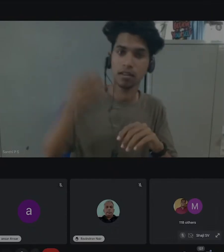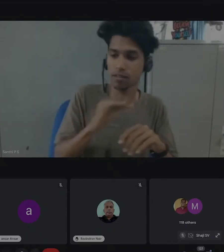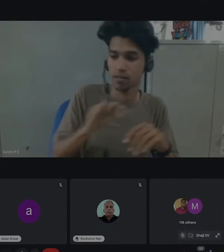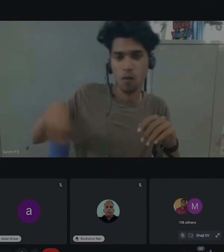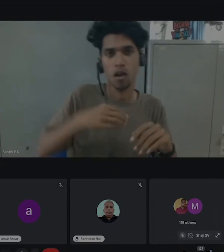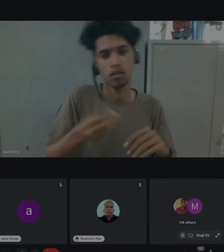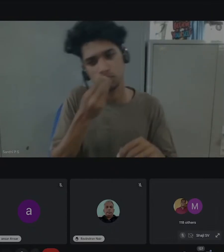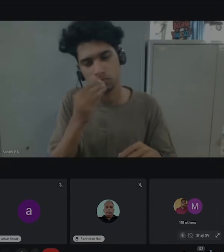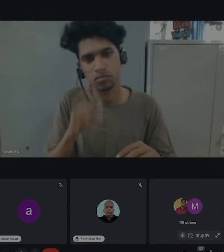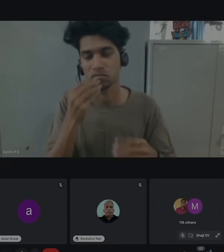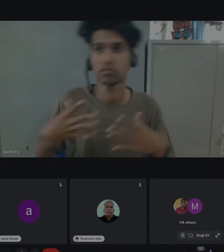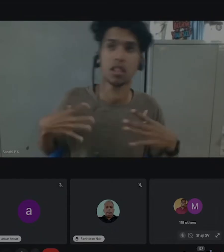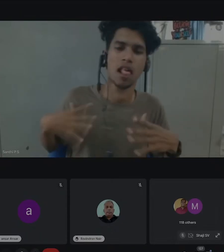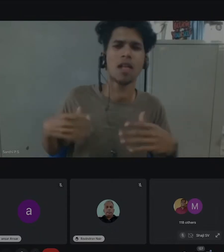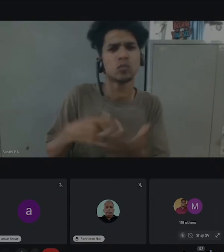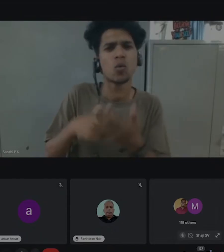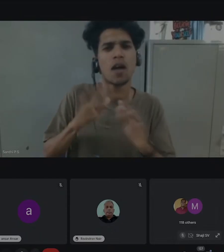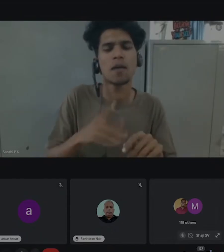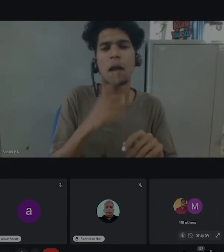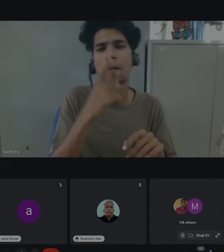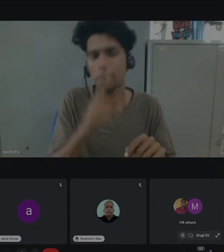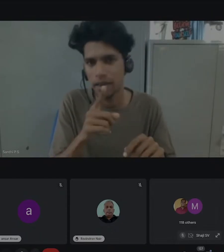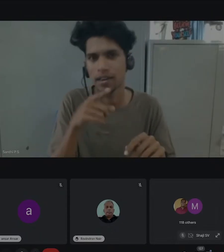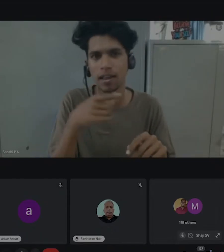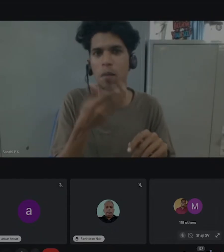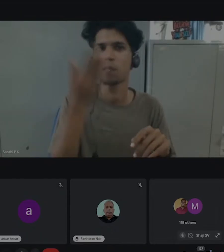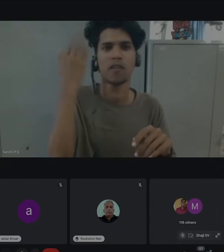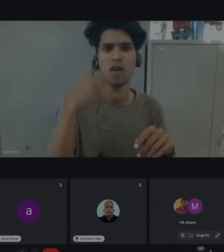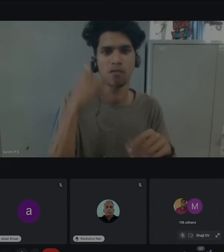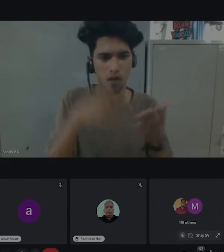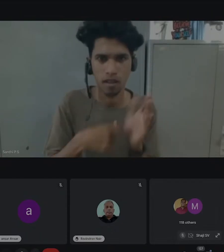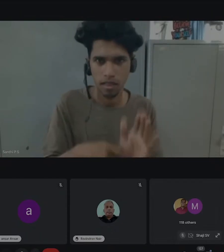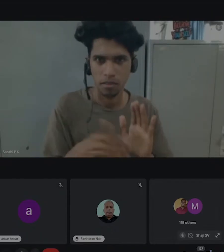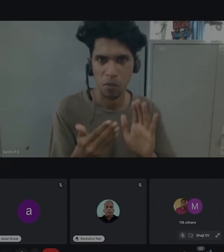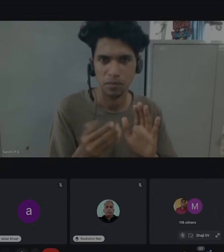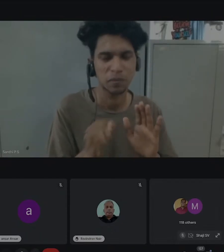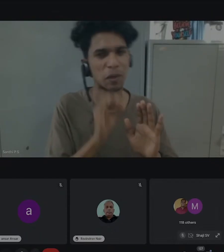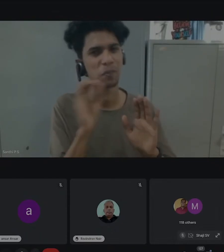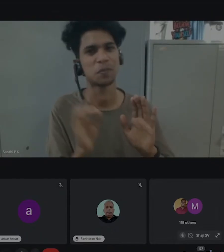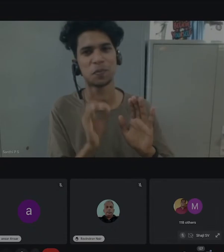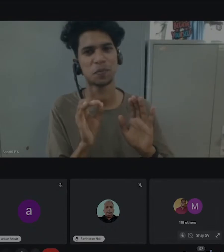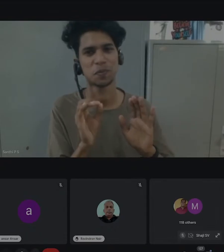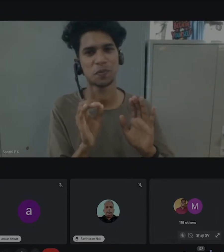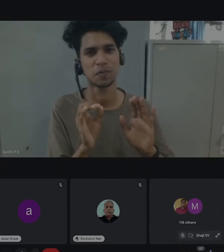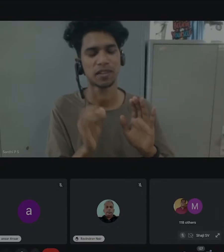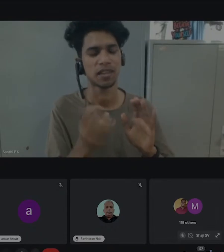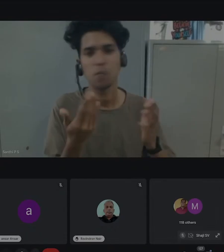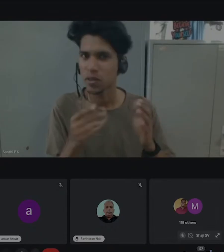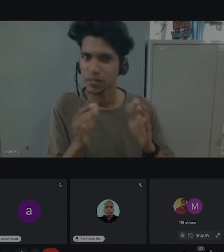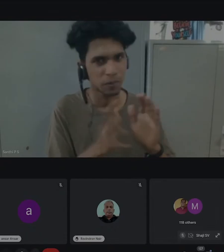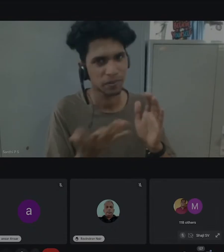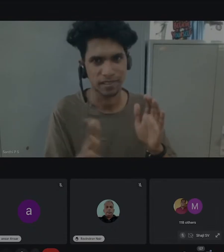കഴിക്കാനുള്ള ബുദ്ധിമുട്ടും കാണിക്കുമായിരുന്നു. പക്ഷെ പണ്ട് ഇങ്ങനെ ഒരു സാധ്യതയില്ല, വീഡിയോ കാണിച്ച് ഭക്ഷണം കൊടുക്കാനുള്ള ഒരു സാധ്യതയില്ല. അന്ന് കാക്കയെ